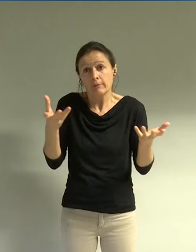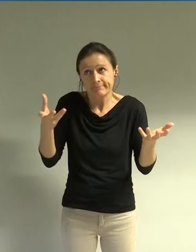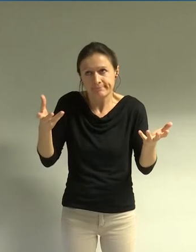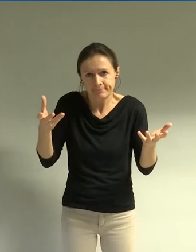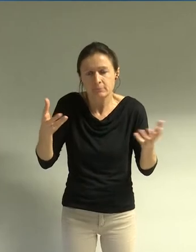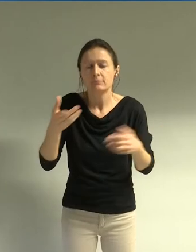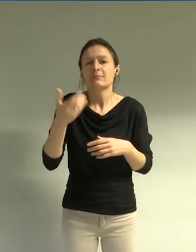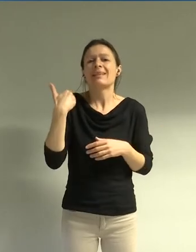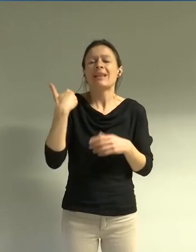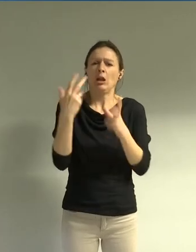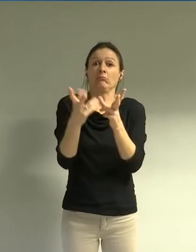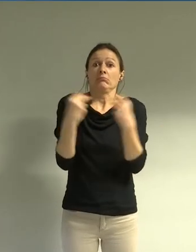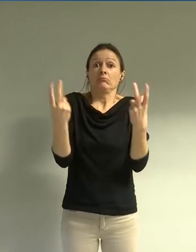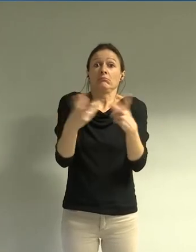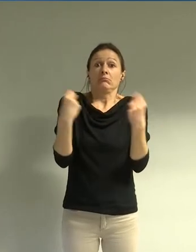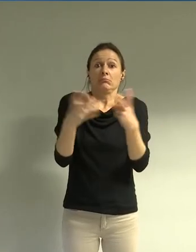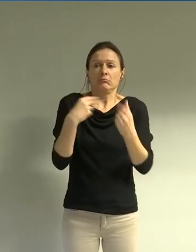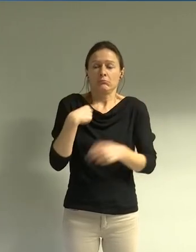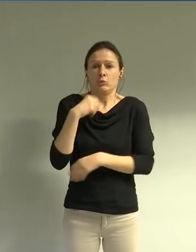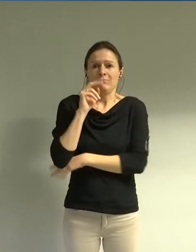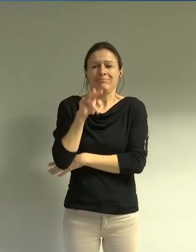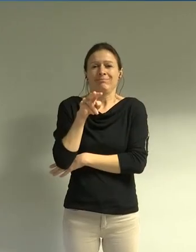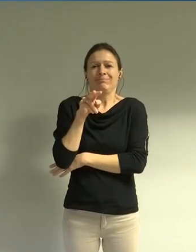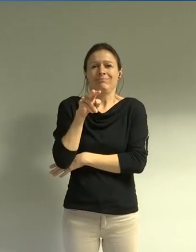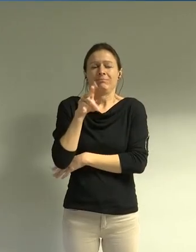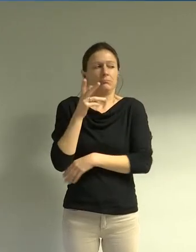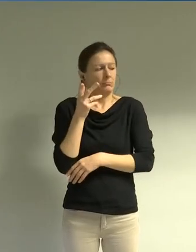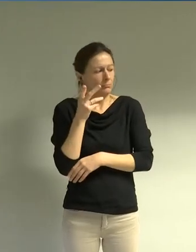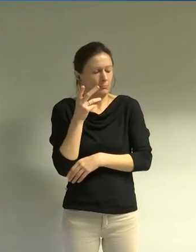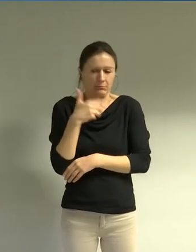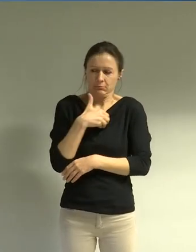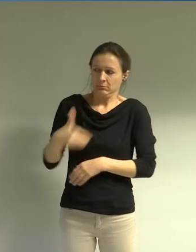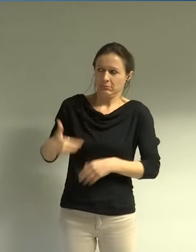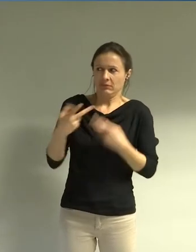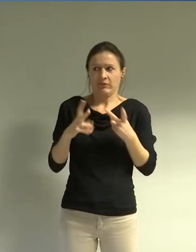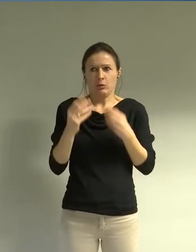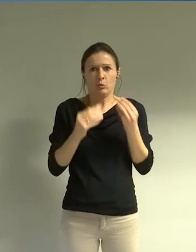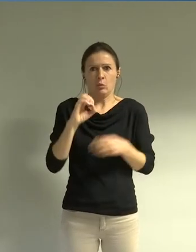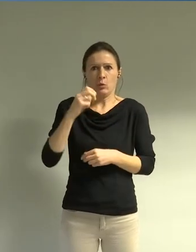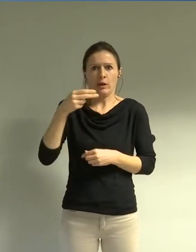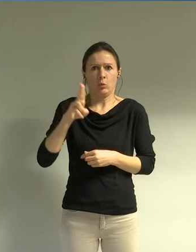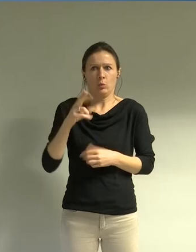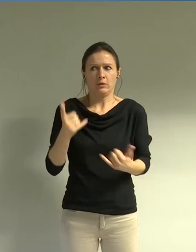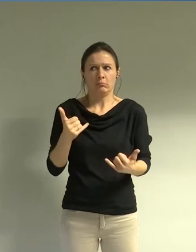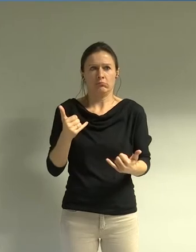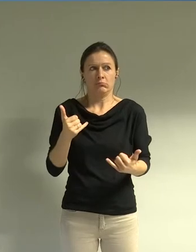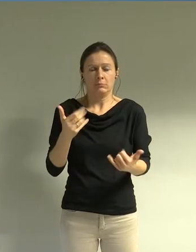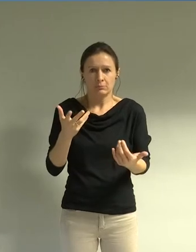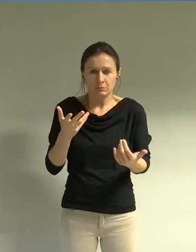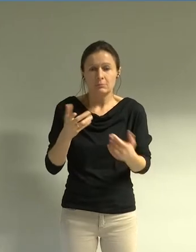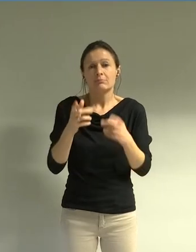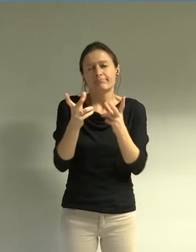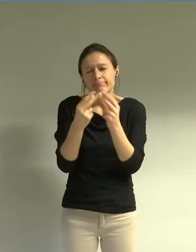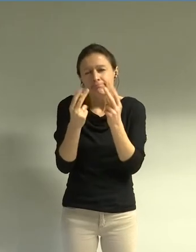cgt dans un hémicycle aux municipales ou dans celui de l'onu rappelle ensuite le rôle fondamental des villes et en